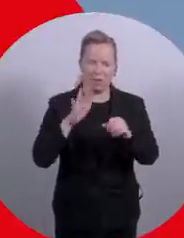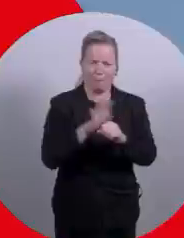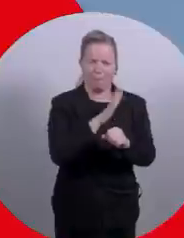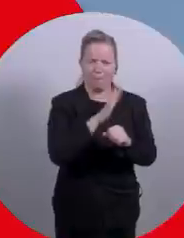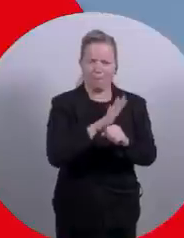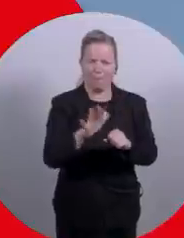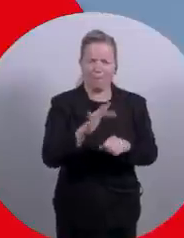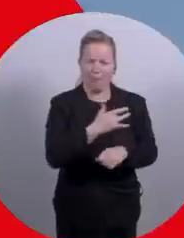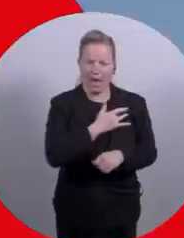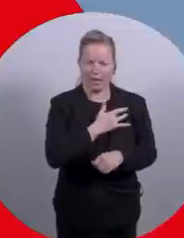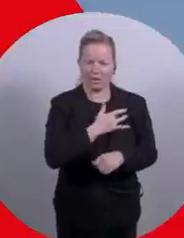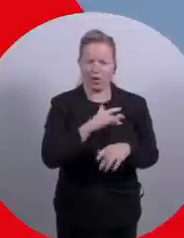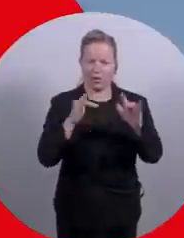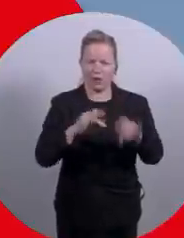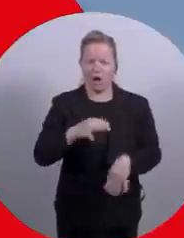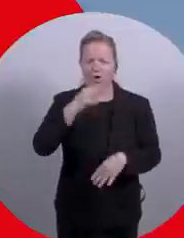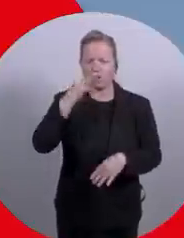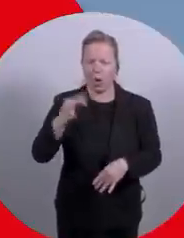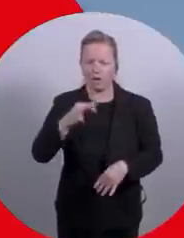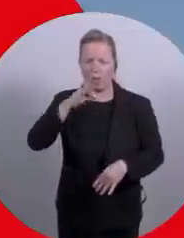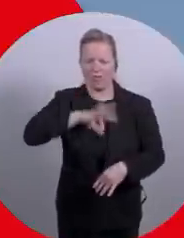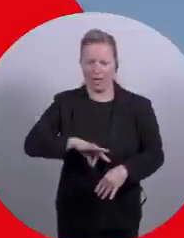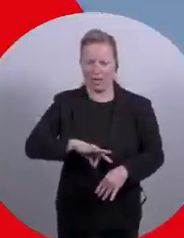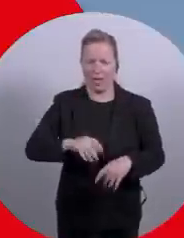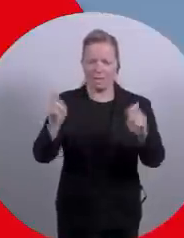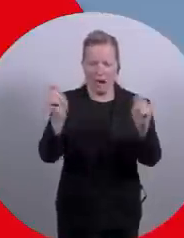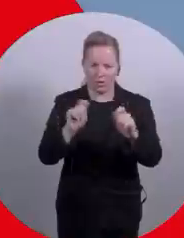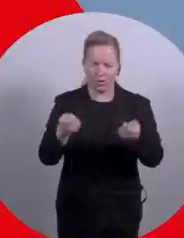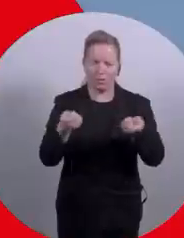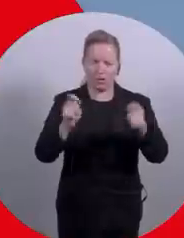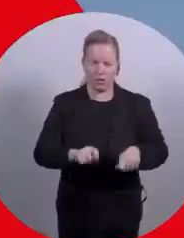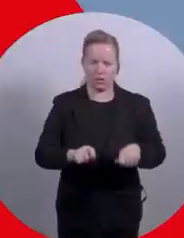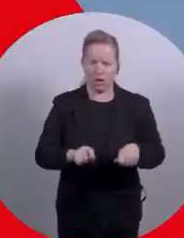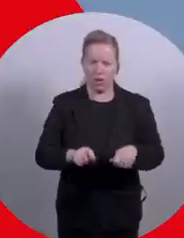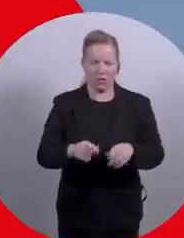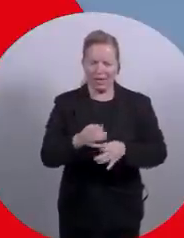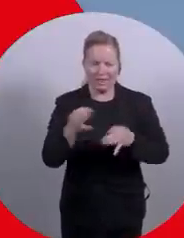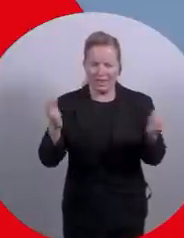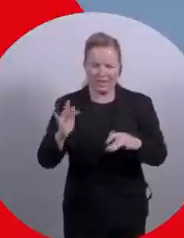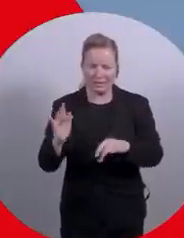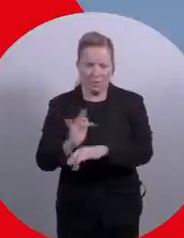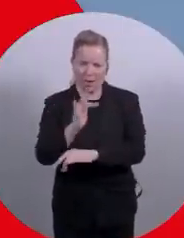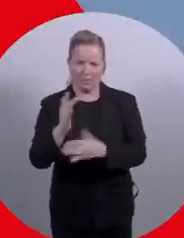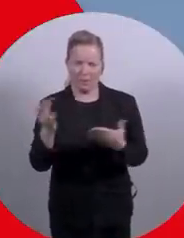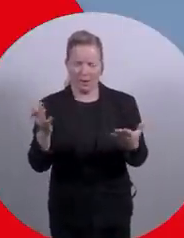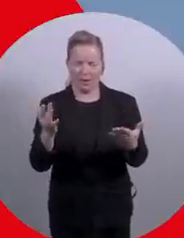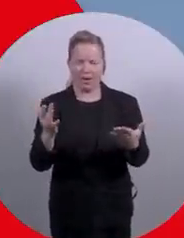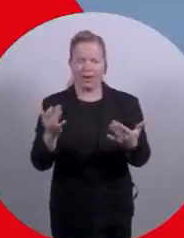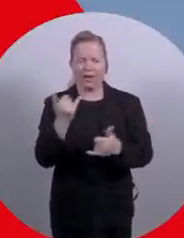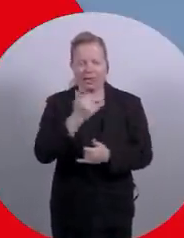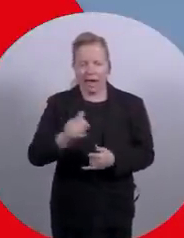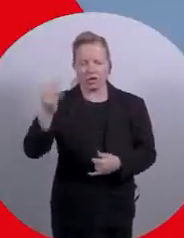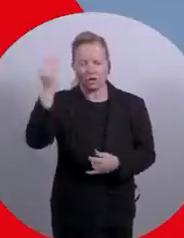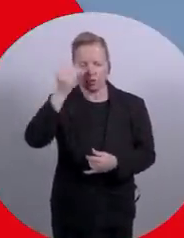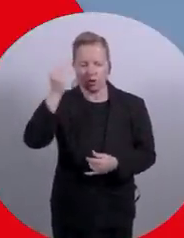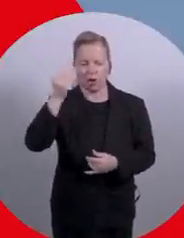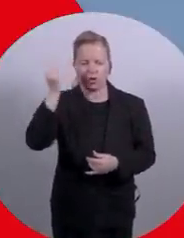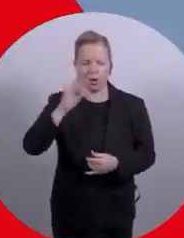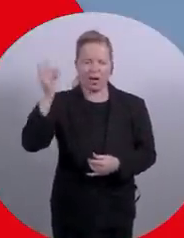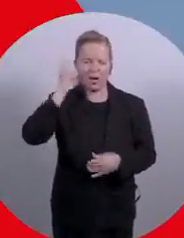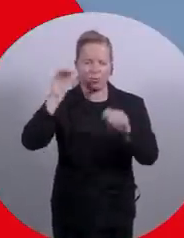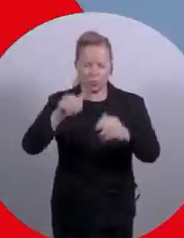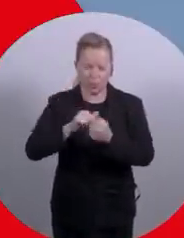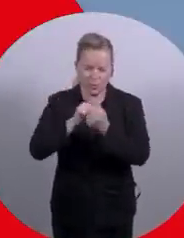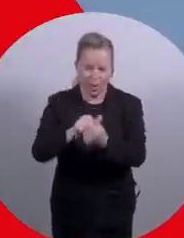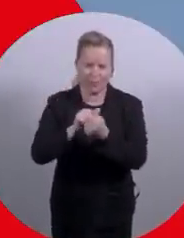Deutschpflicht in den Pausen beschließen können passiert gar nichts wir müssen für jede Schülerin und jeden Schüler einstehen und führen gerechte